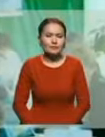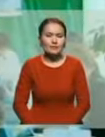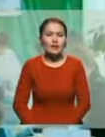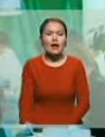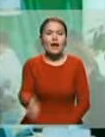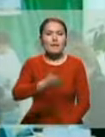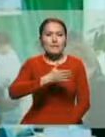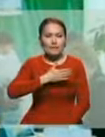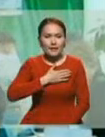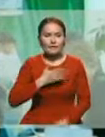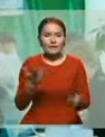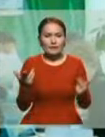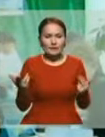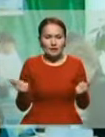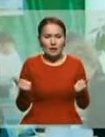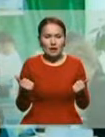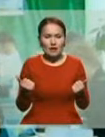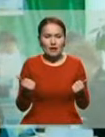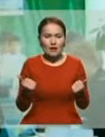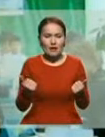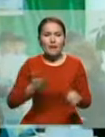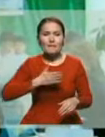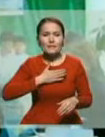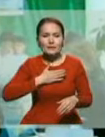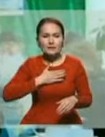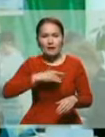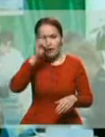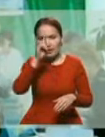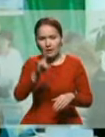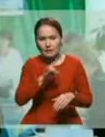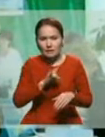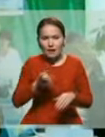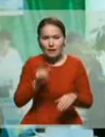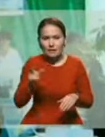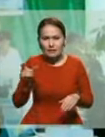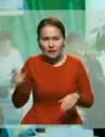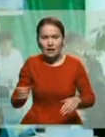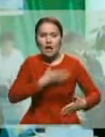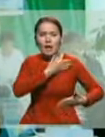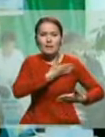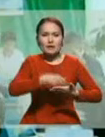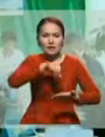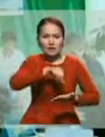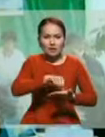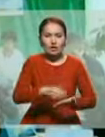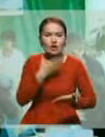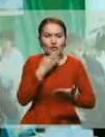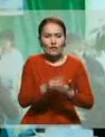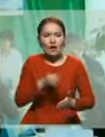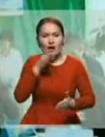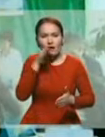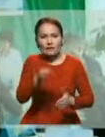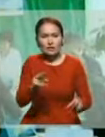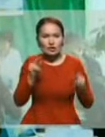Байқауымша, бүгінгі сайлау біздің азаматтар осы азаматтық құқын өте белсенді жауапкершілік түрде орындап жатыр. Елдің